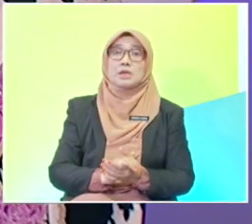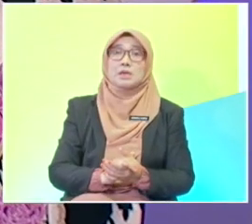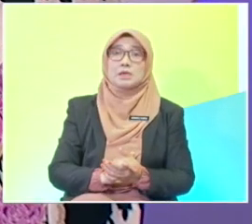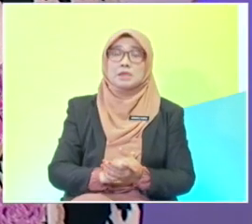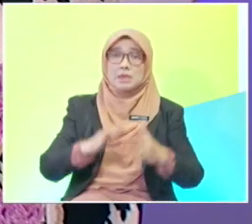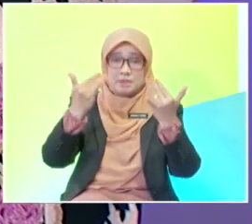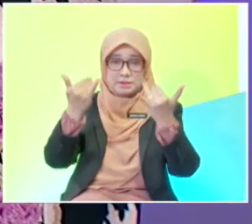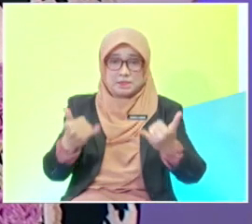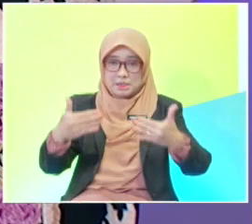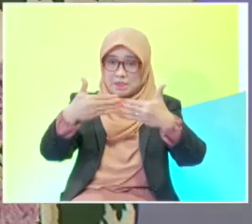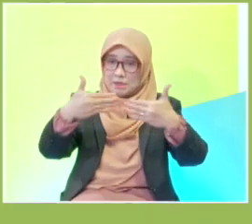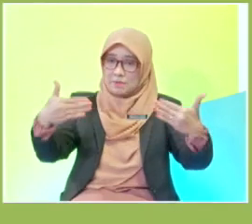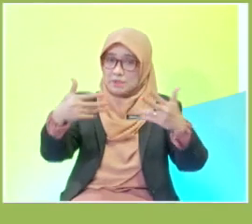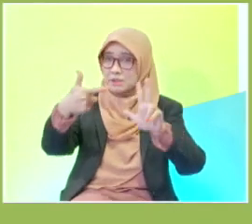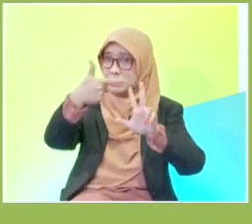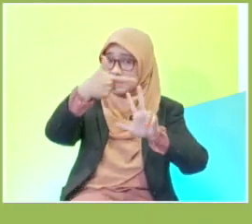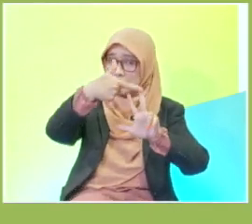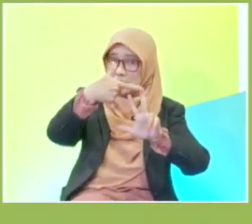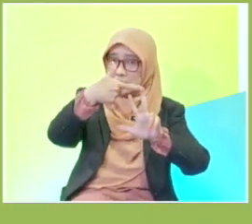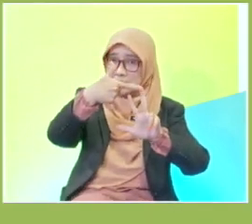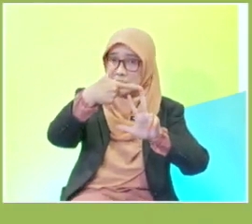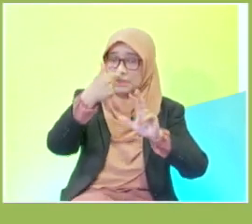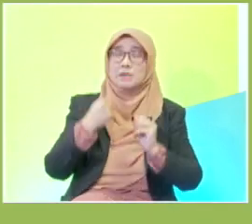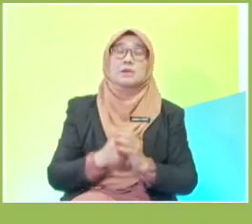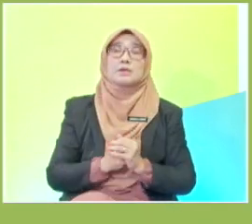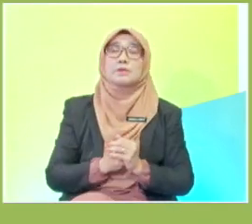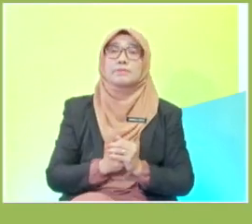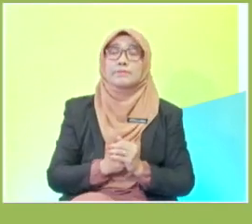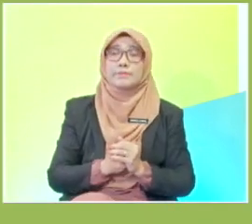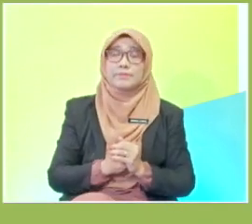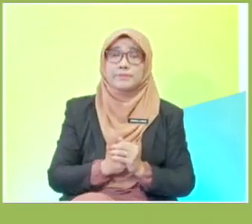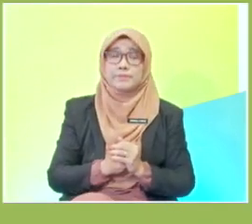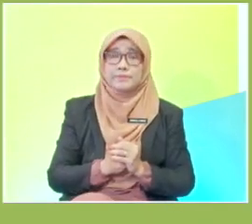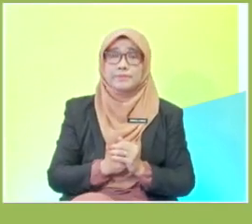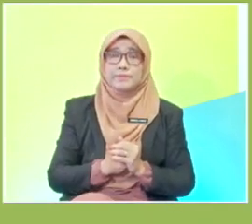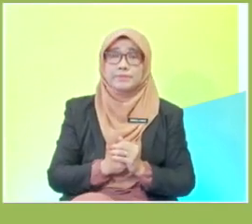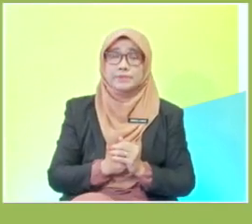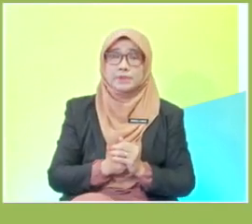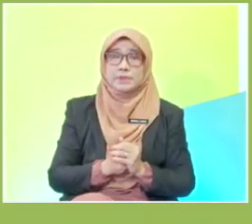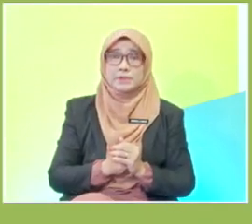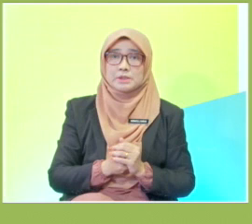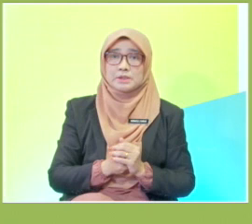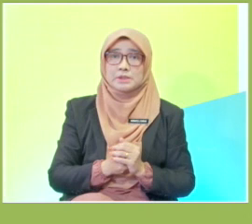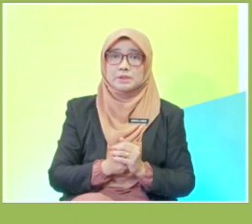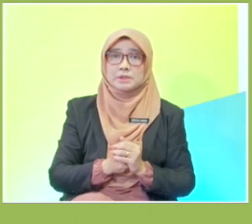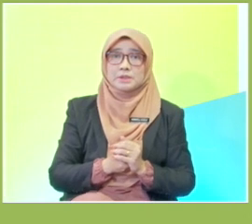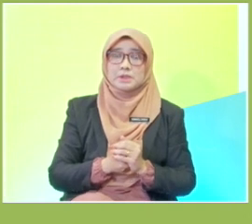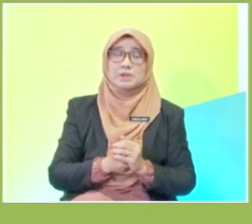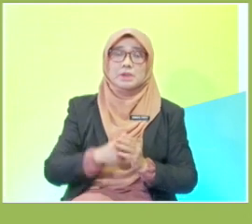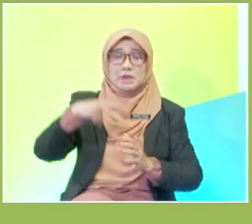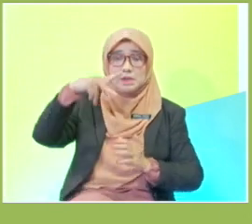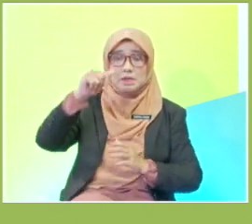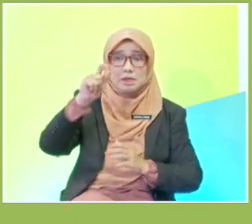darah putih kita tadi tidak dapat menelan patogen tadi? Okey, apa yang akan berlaku? Maka patogen akan berhadapan